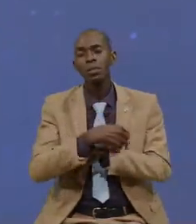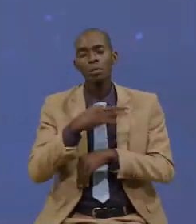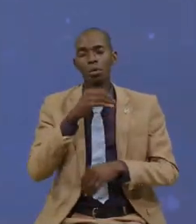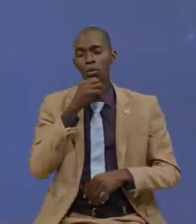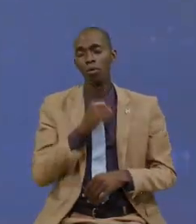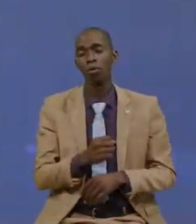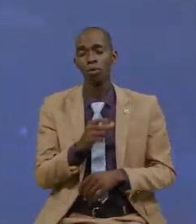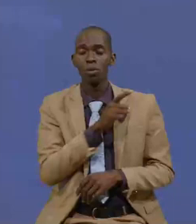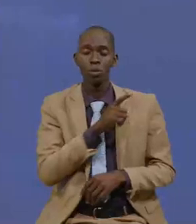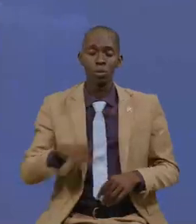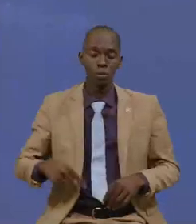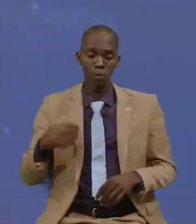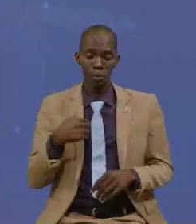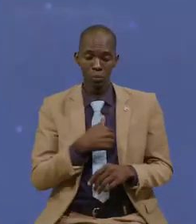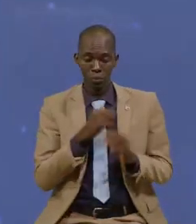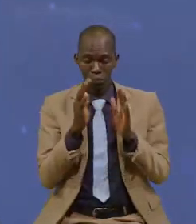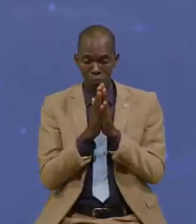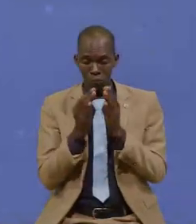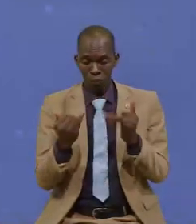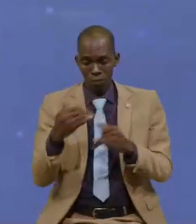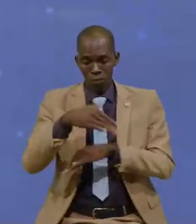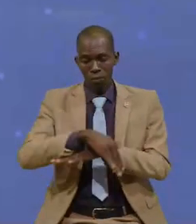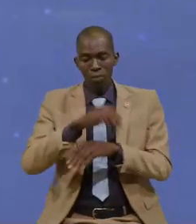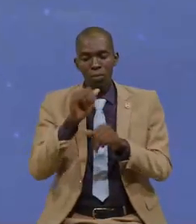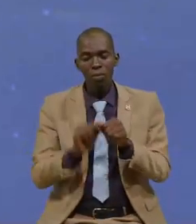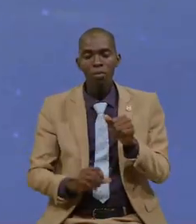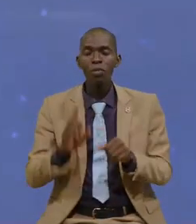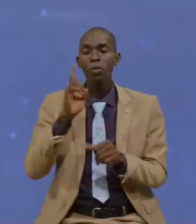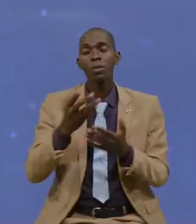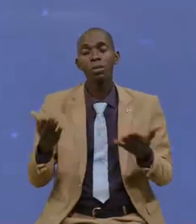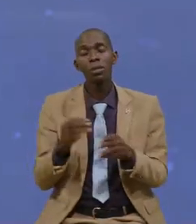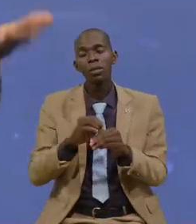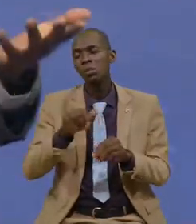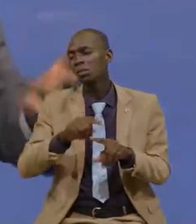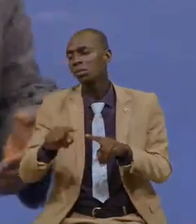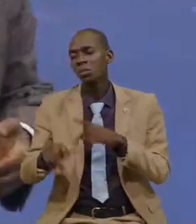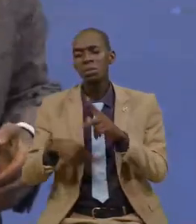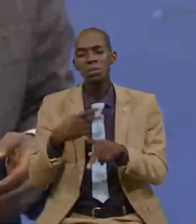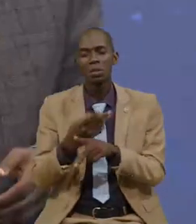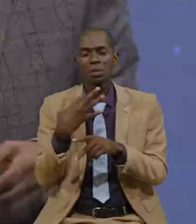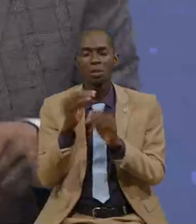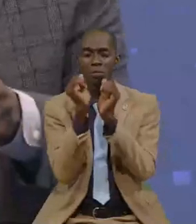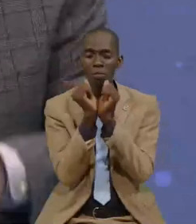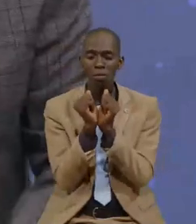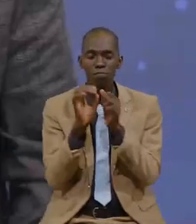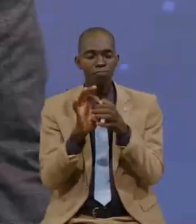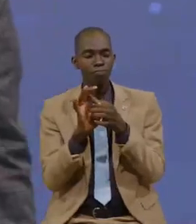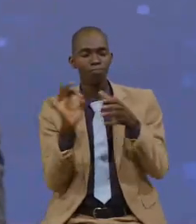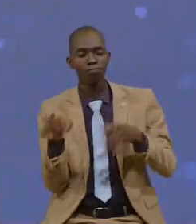jour d'antan. Et nous te prions ce jour, que tout le monde ici, sous une servitude